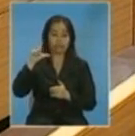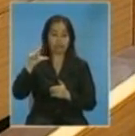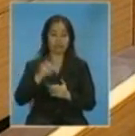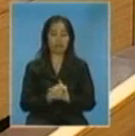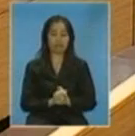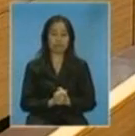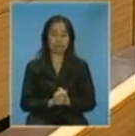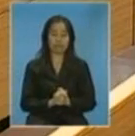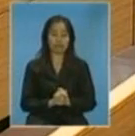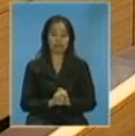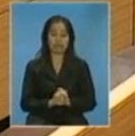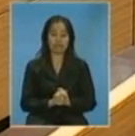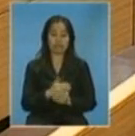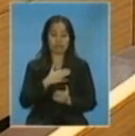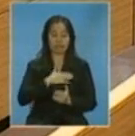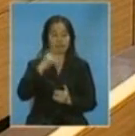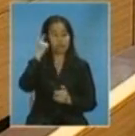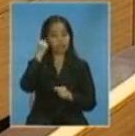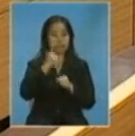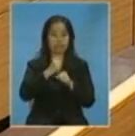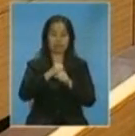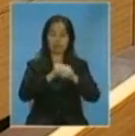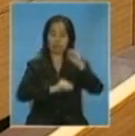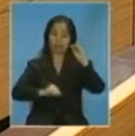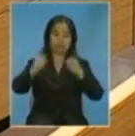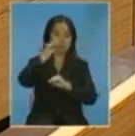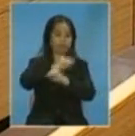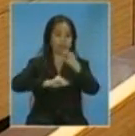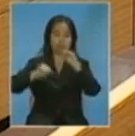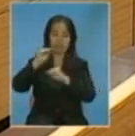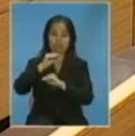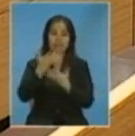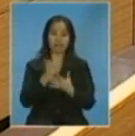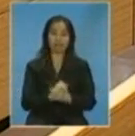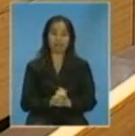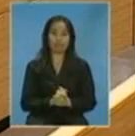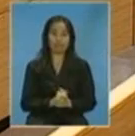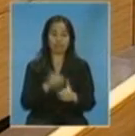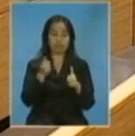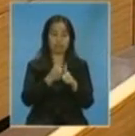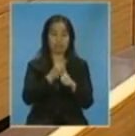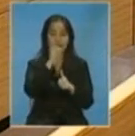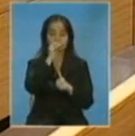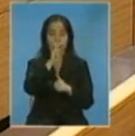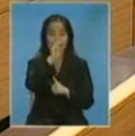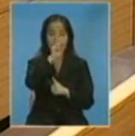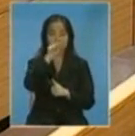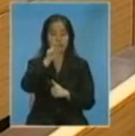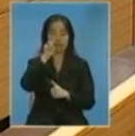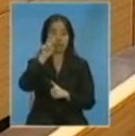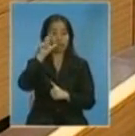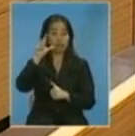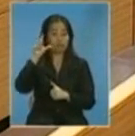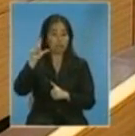ผมคิดว่าเป็นการทำงานที่กลับหัวกลับหางกันหมดฮะวันแรกบอกว่า 2.2 ล้านล้านคราวนี้เหลือ2ล้านล้